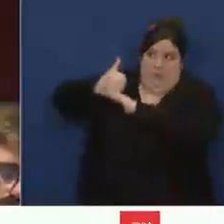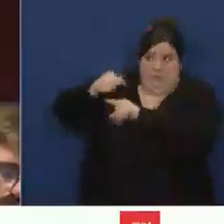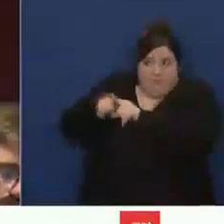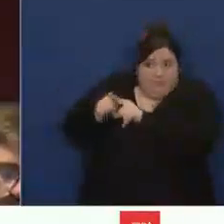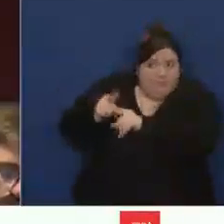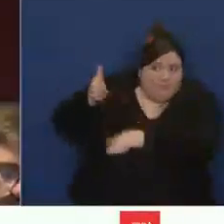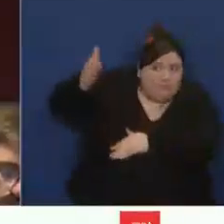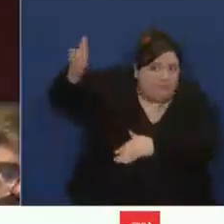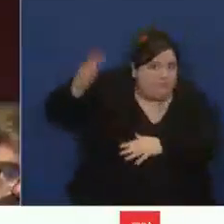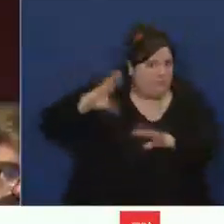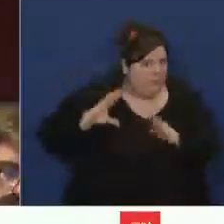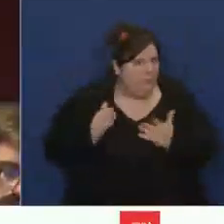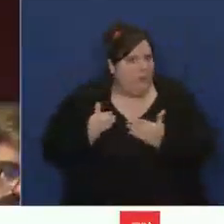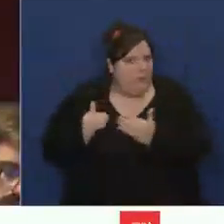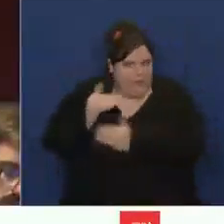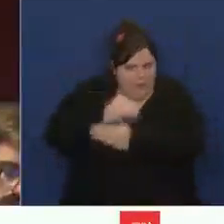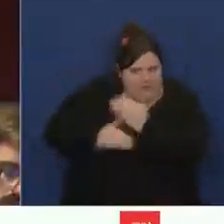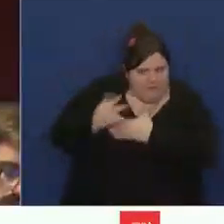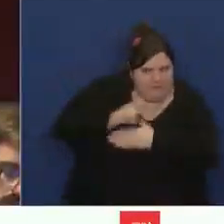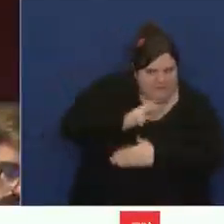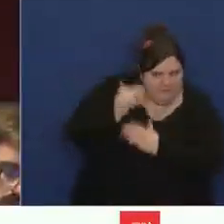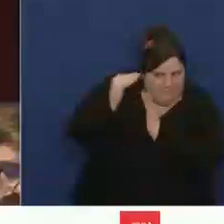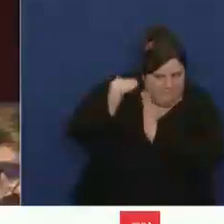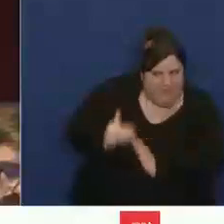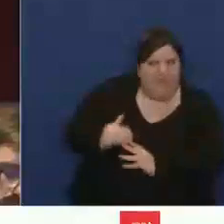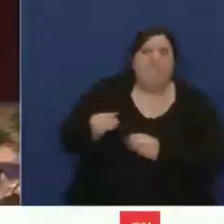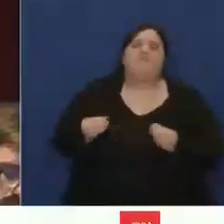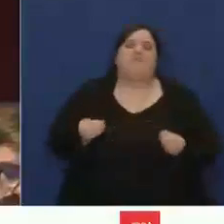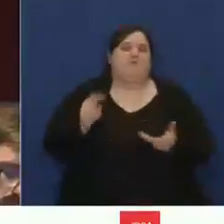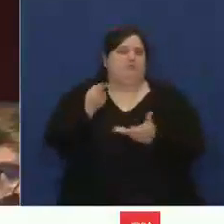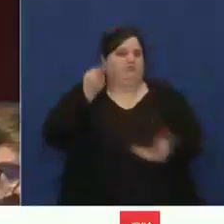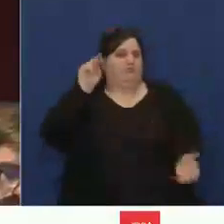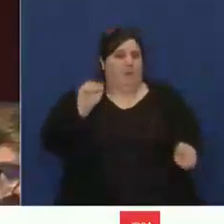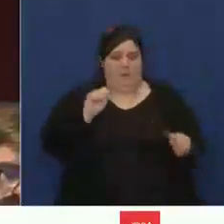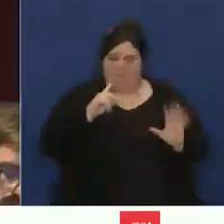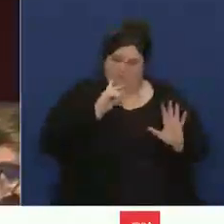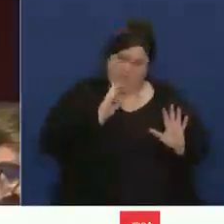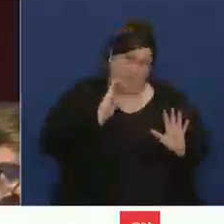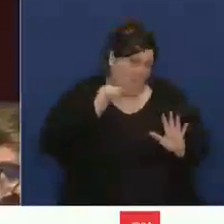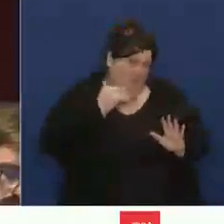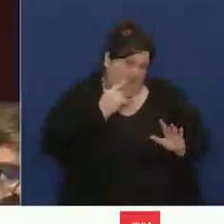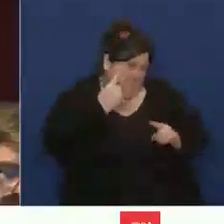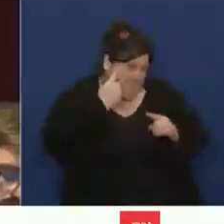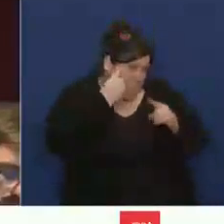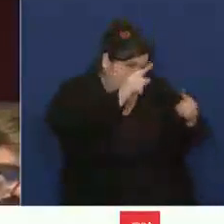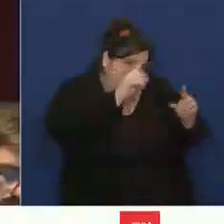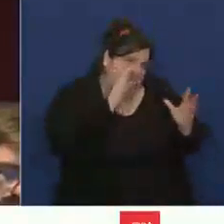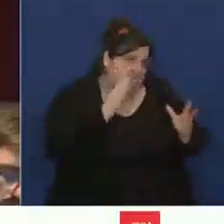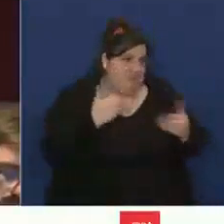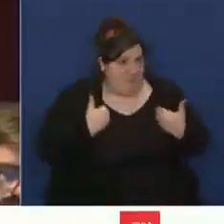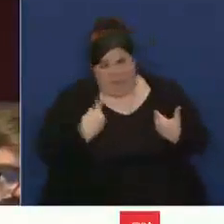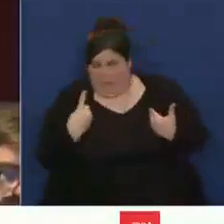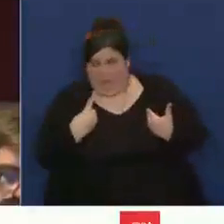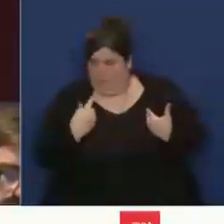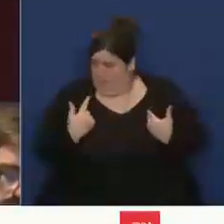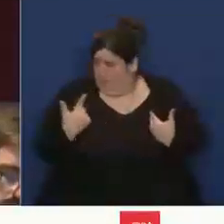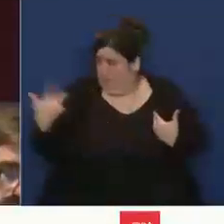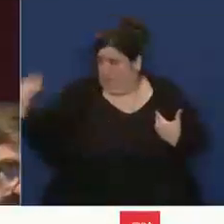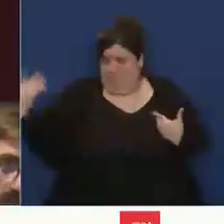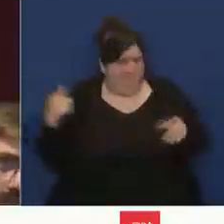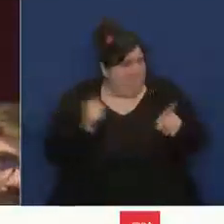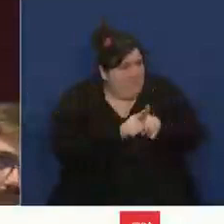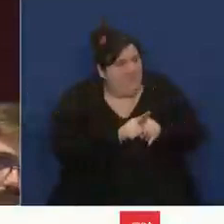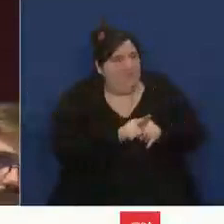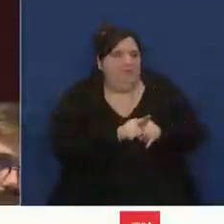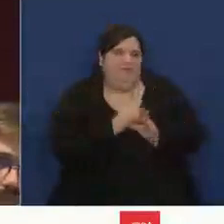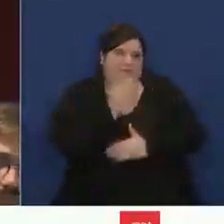programmés. Et donc je remets sur la table, et je ne suis pas le seul à le faire, sur la nécessité que nous ayons finalement un